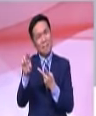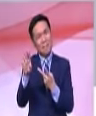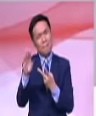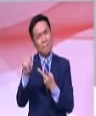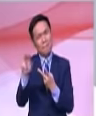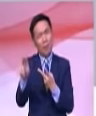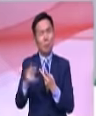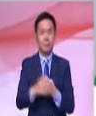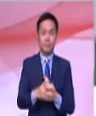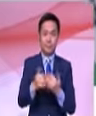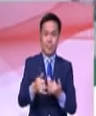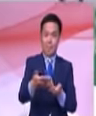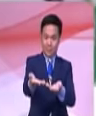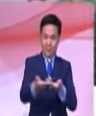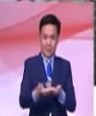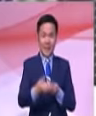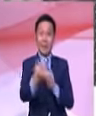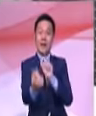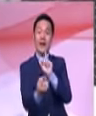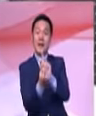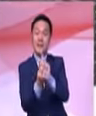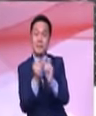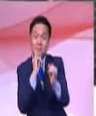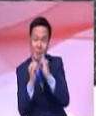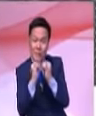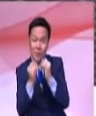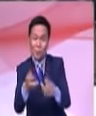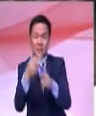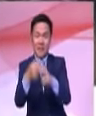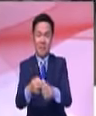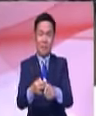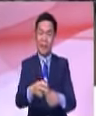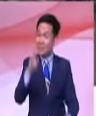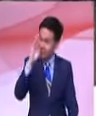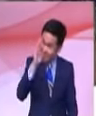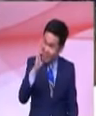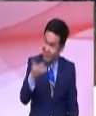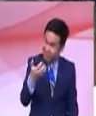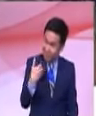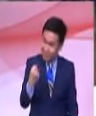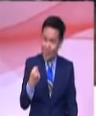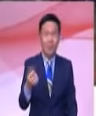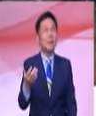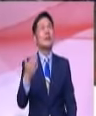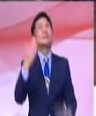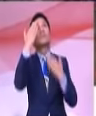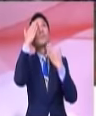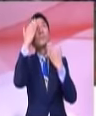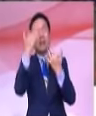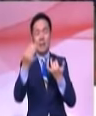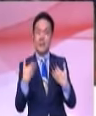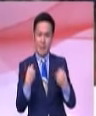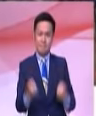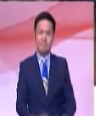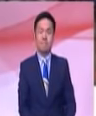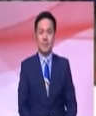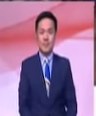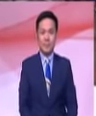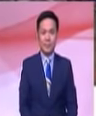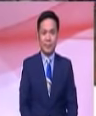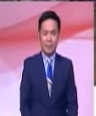ini salah seorang penerima suntikan. Apa khabar, Cik? Alhamdulillah, sehat. Baik.